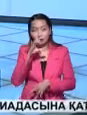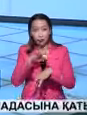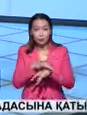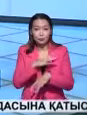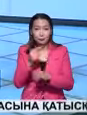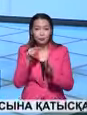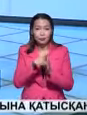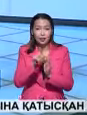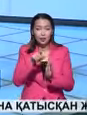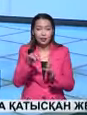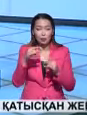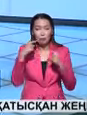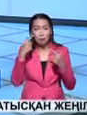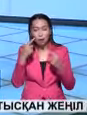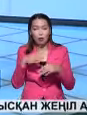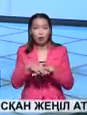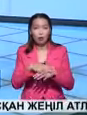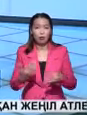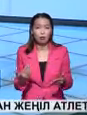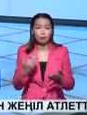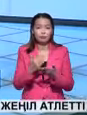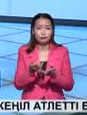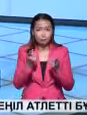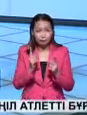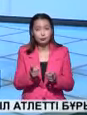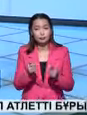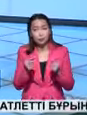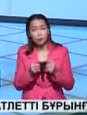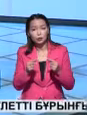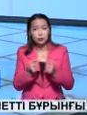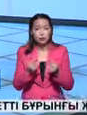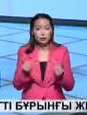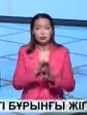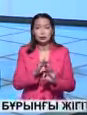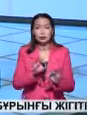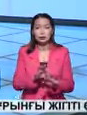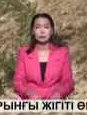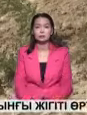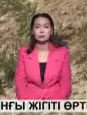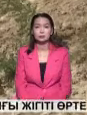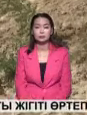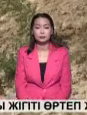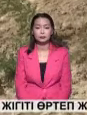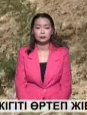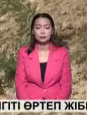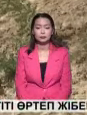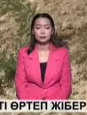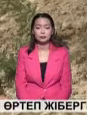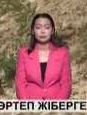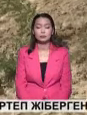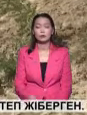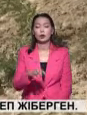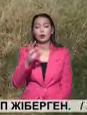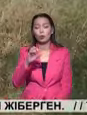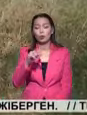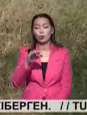үстінде адамдар мен мал жүреді. Шынымен де солай ма? Оны тілшіміз Жомарт Түзелбай біліп қайтты. Ольга Гумирова тамыз